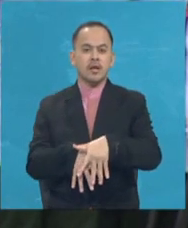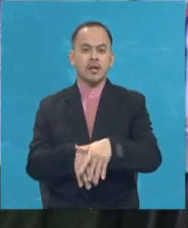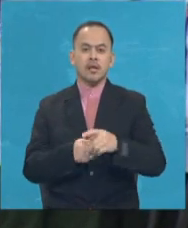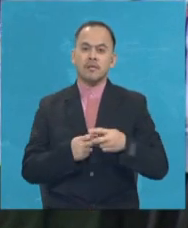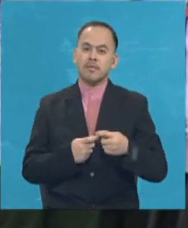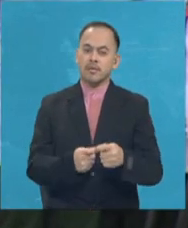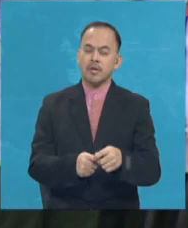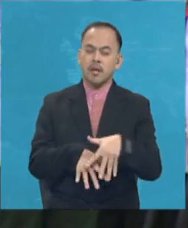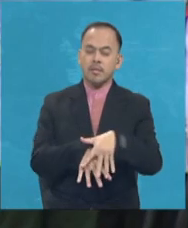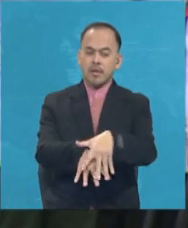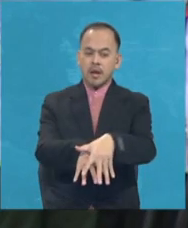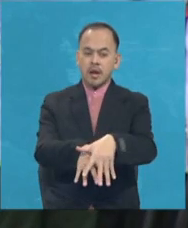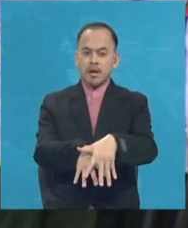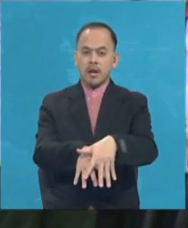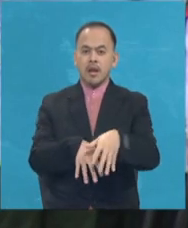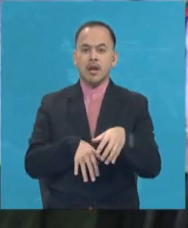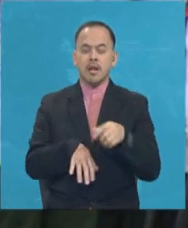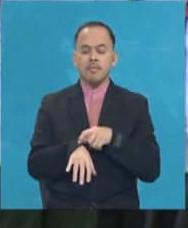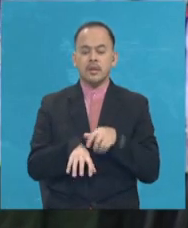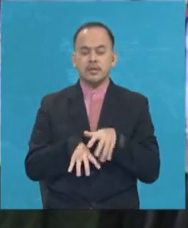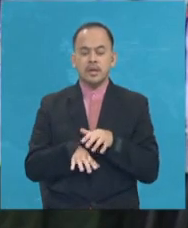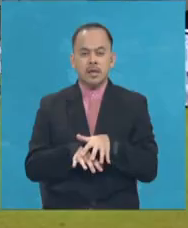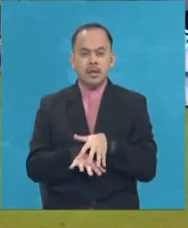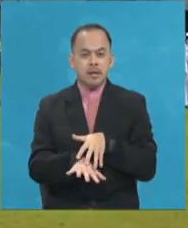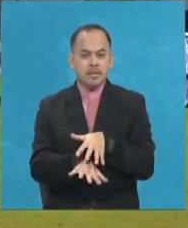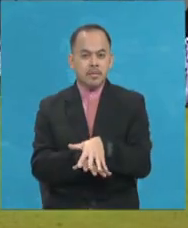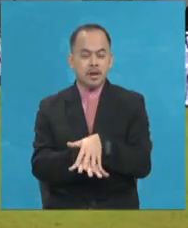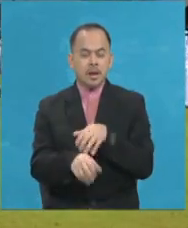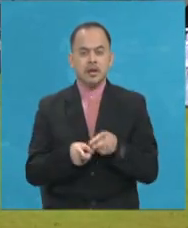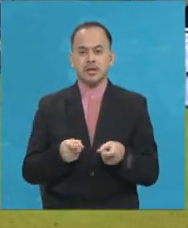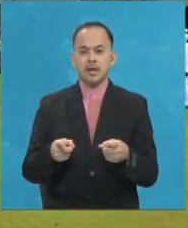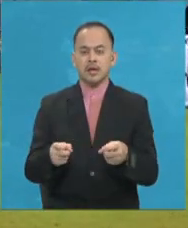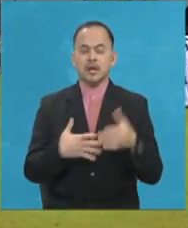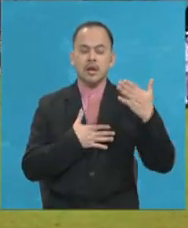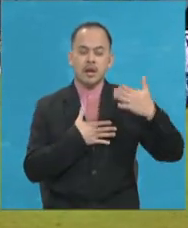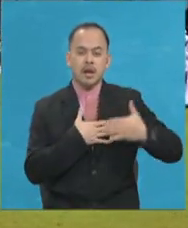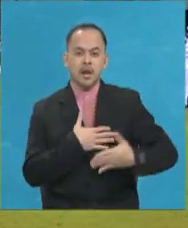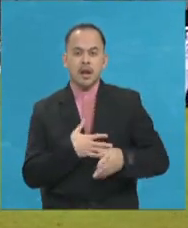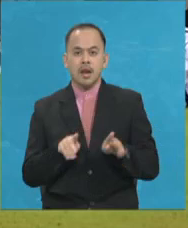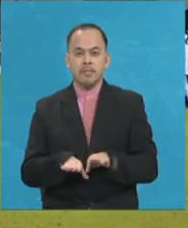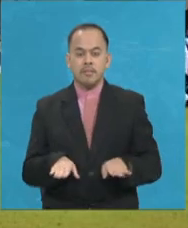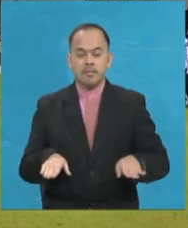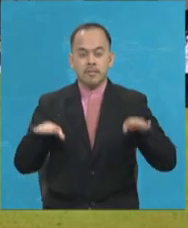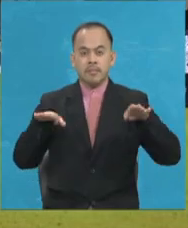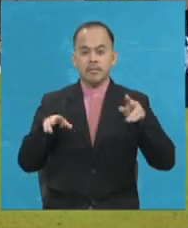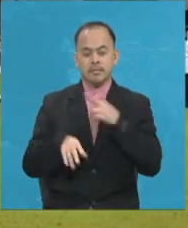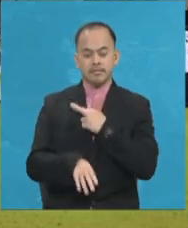kawalan kehormatan berjalan lalu dalam masa perlahan dan cepat di hadapan pentas tidak jam